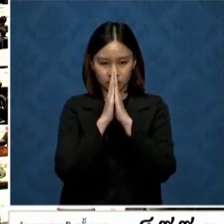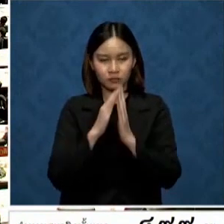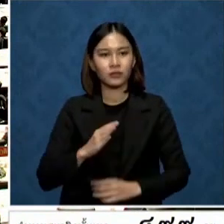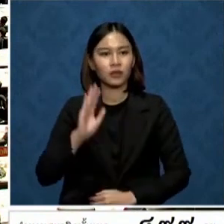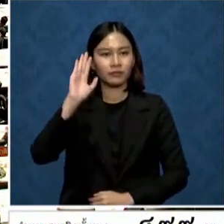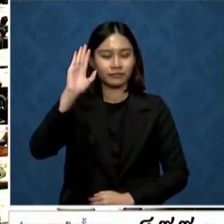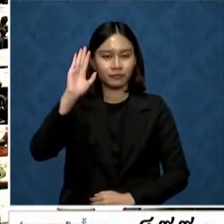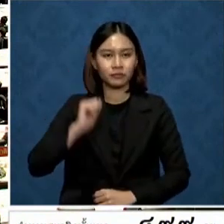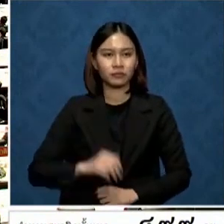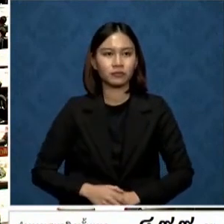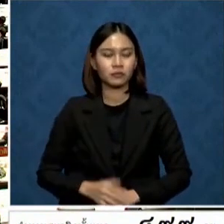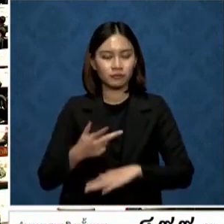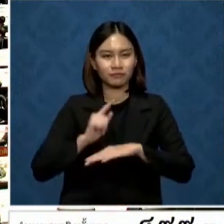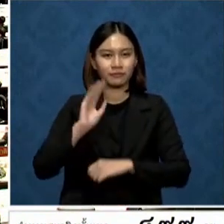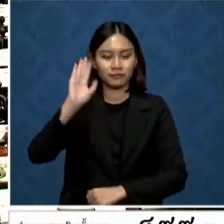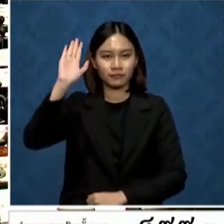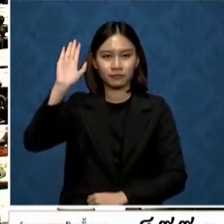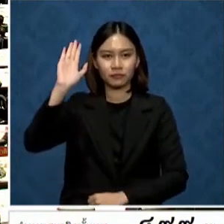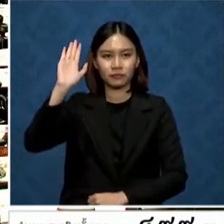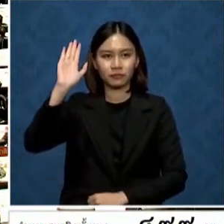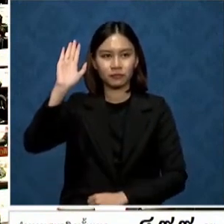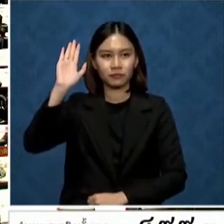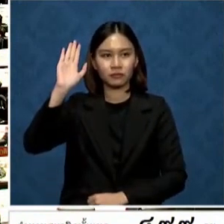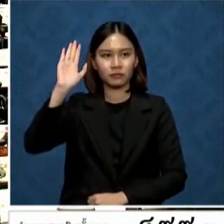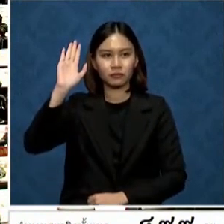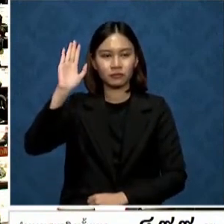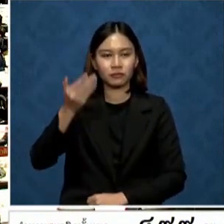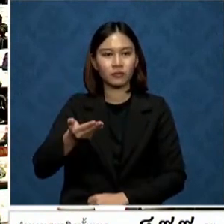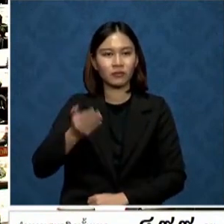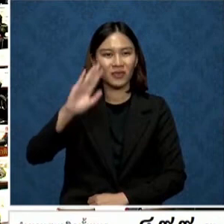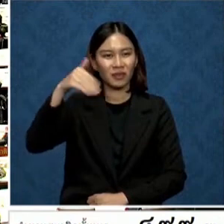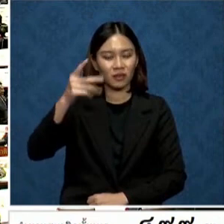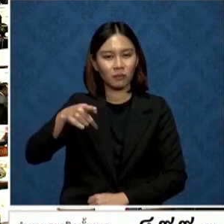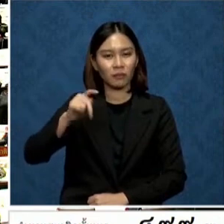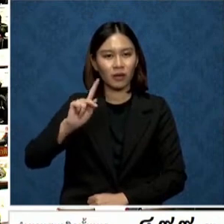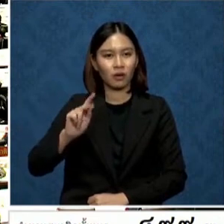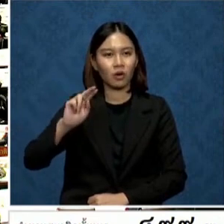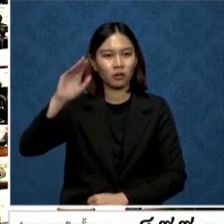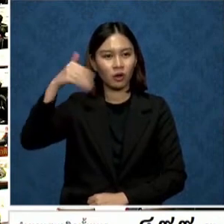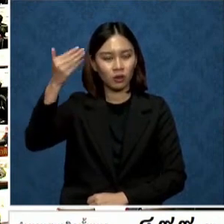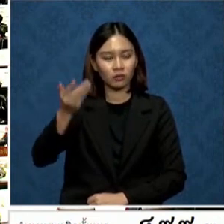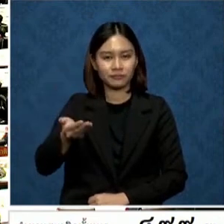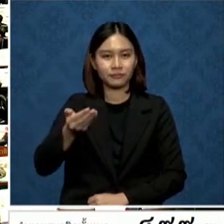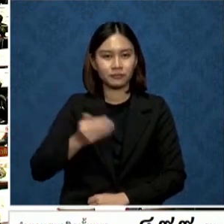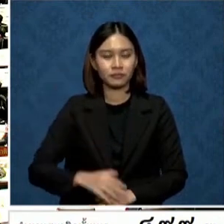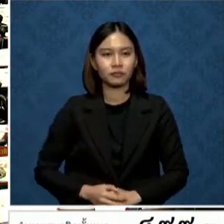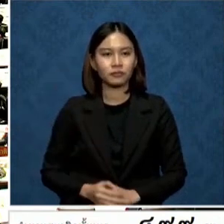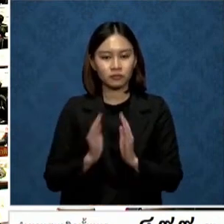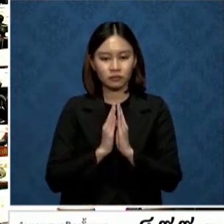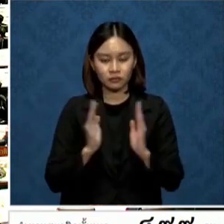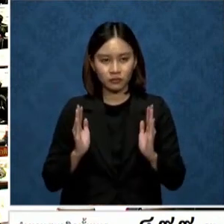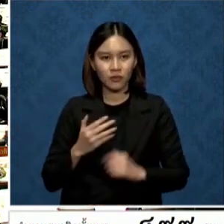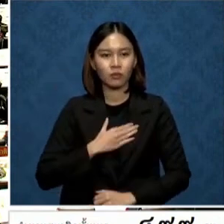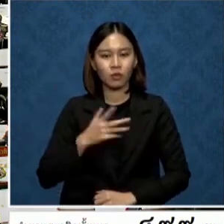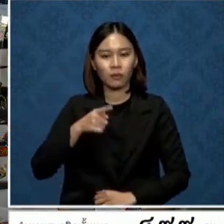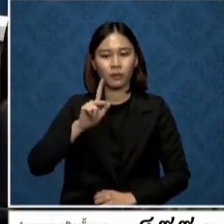ครับขออนุญาตครับท่านประธานครับอ่าผมอนุญาตท่านปกรวุฒิก่อนครับเชิญท่านปกรวุฒครับขอบคุณท่านประธานครับผม